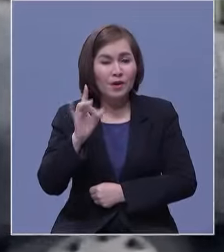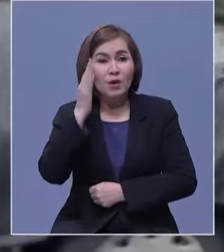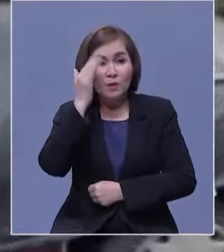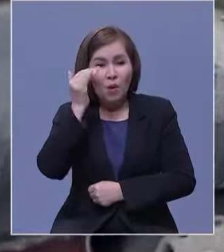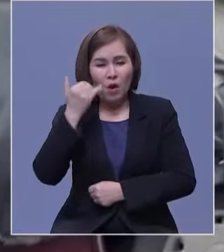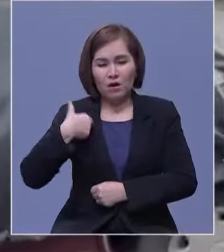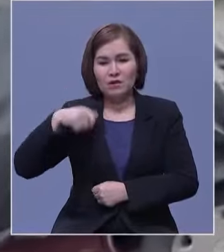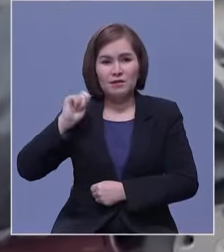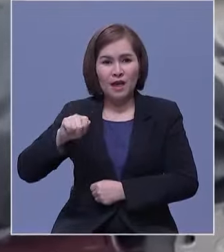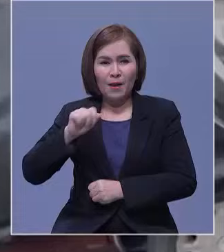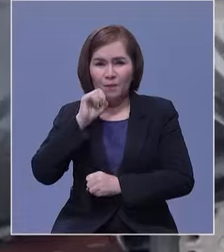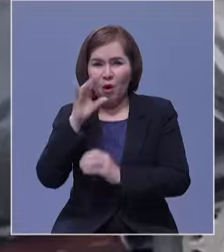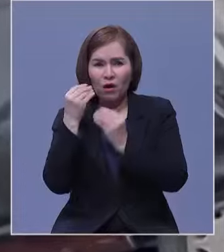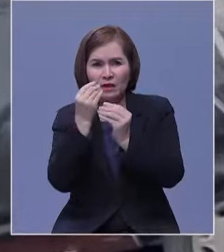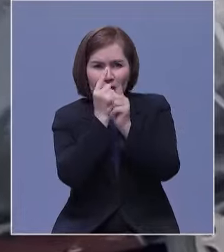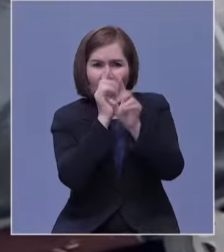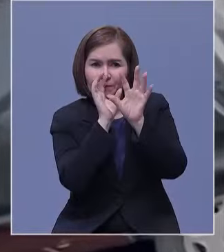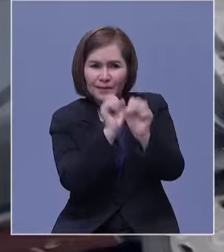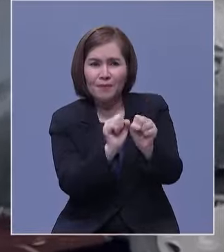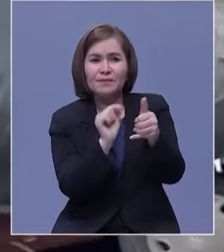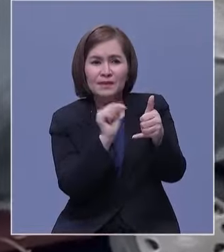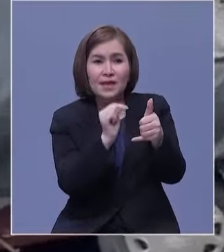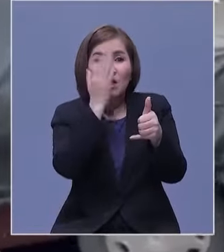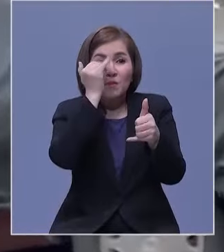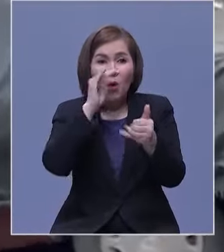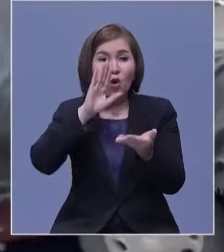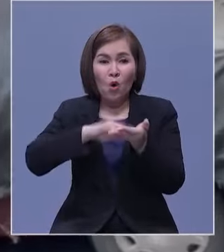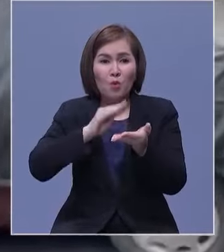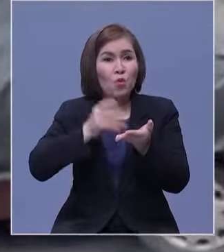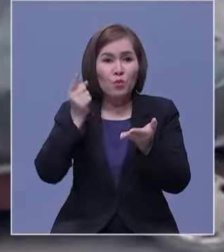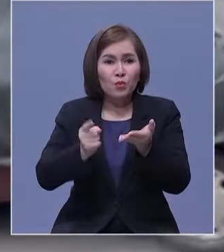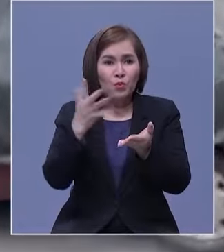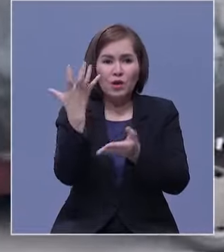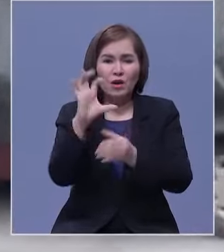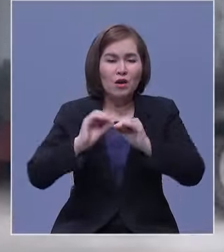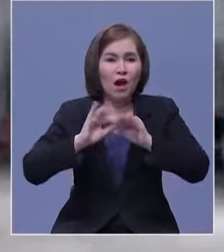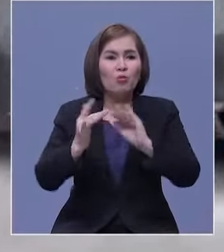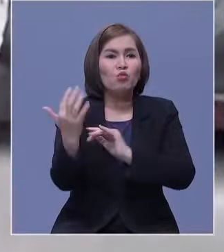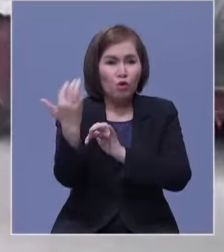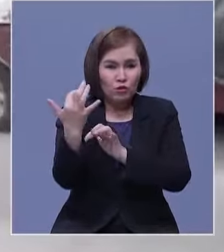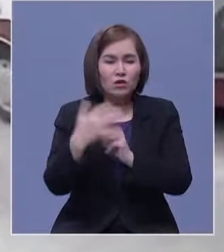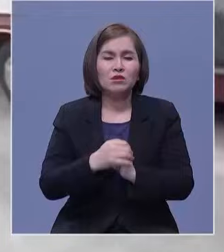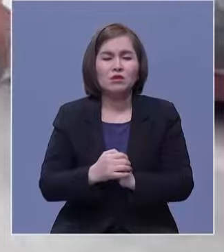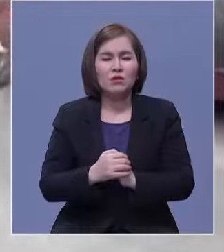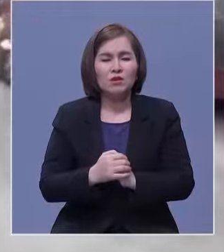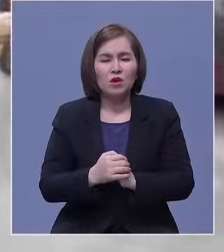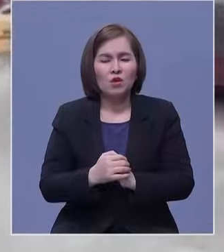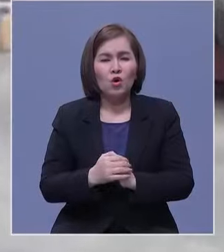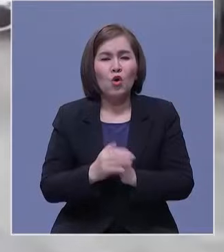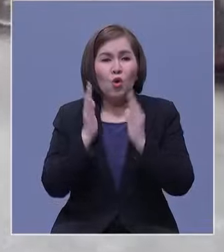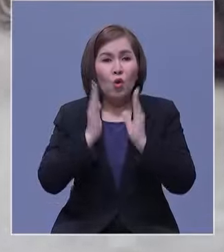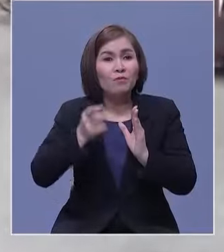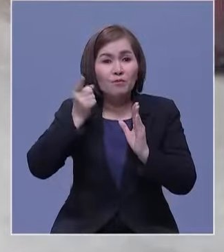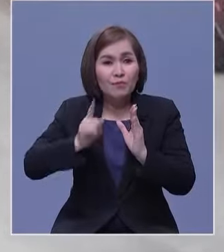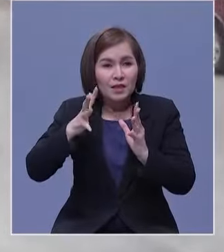ตามหมายจับของศาลอาญาคดีนำข้อมูลอันเป็นเท็จเข้าสู่ระบบคอมพิวเตอร์และช่อโกงโดยแซงตนเป็นคนอื่นนะคะก็